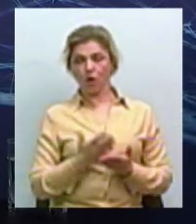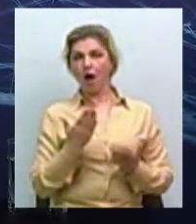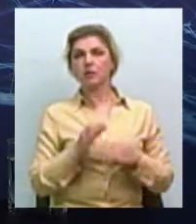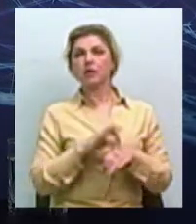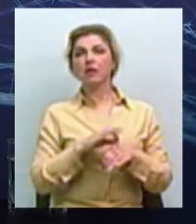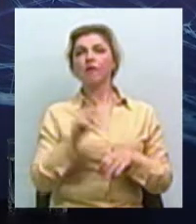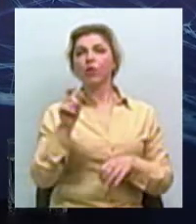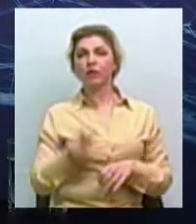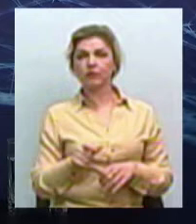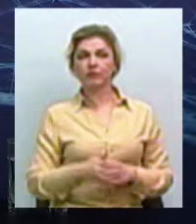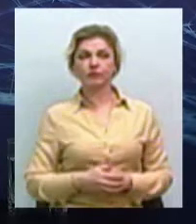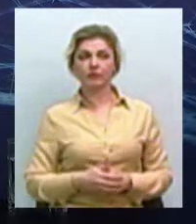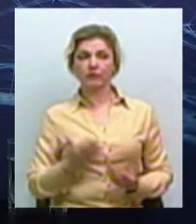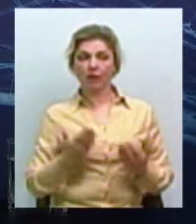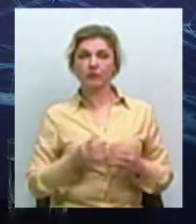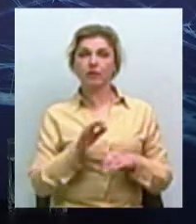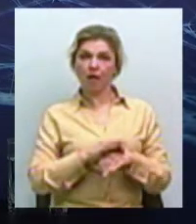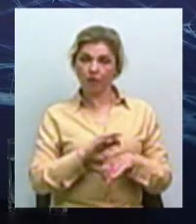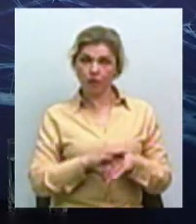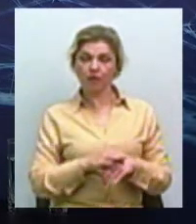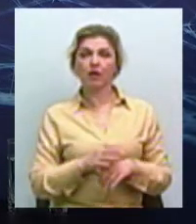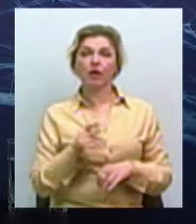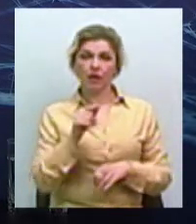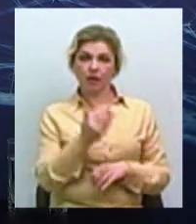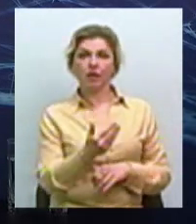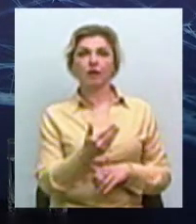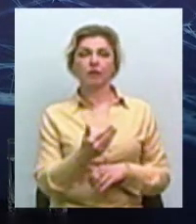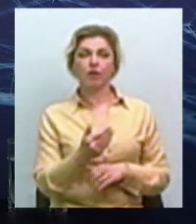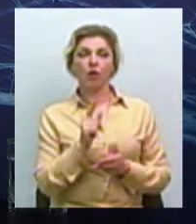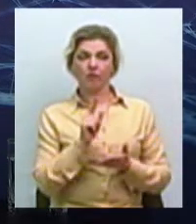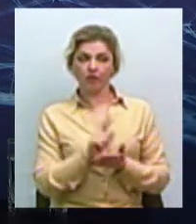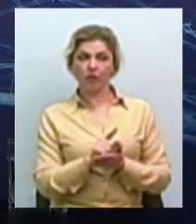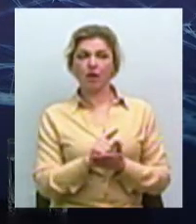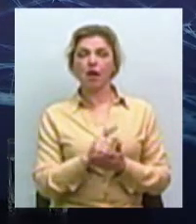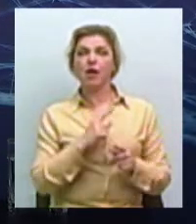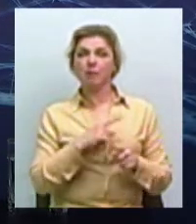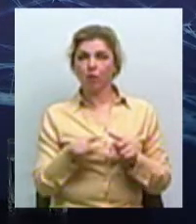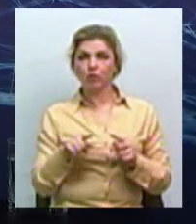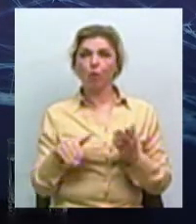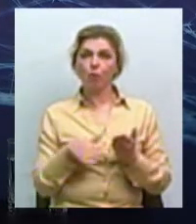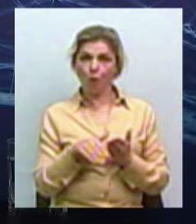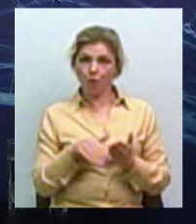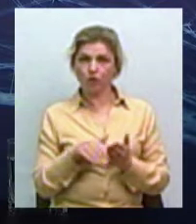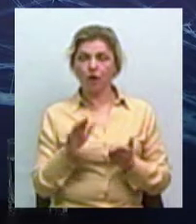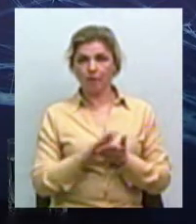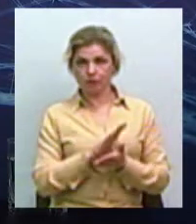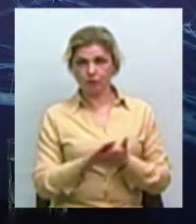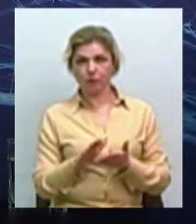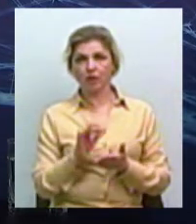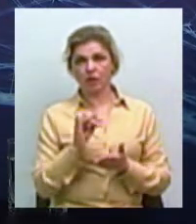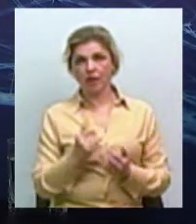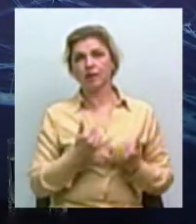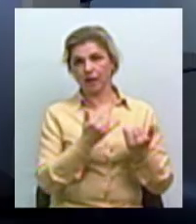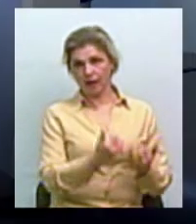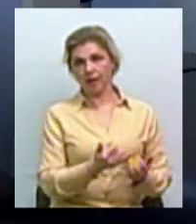захворіла? Якщо вона захворіла, тоді їй, звичайно, невідкладна екстрена медична допомога безкоштовно їй